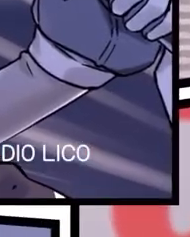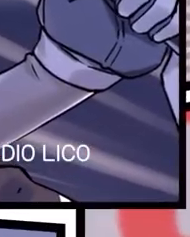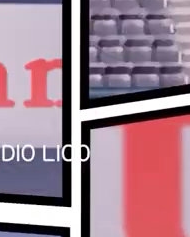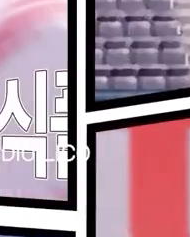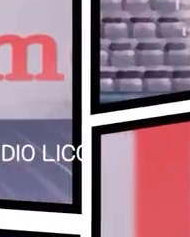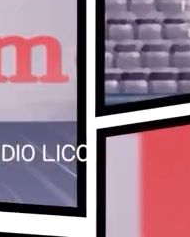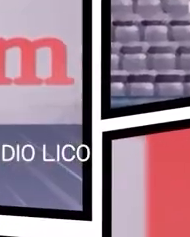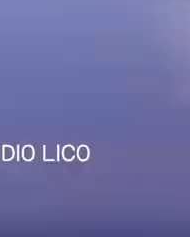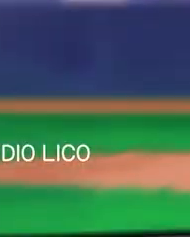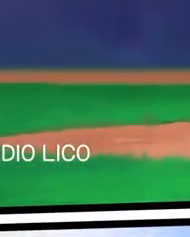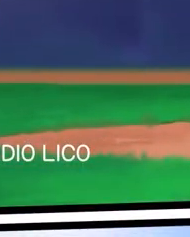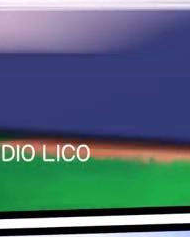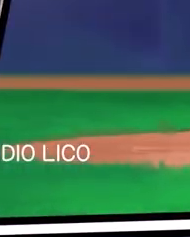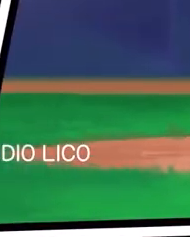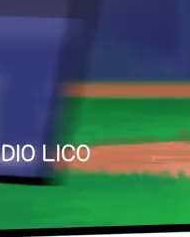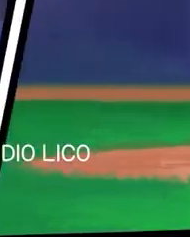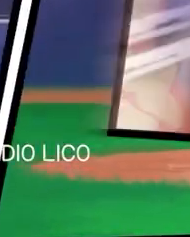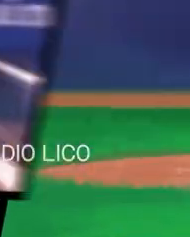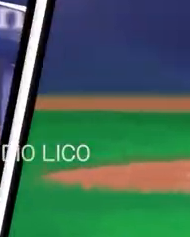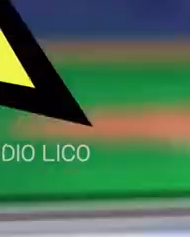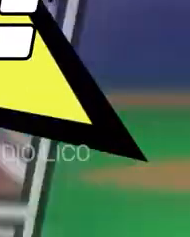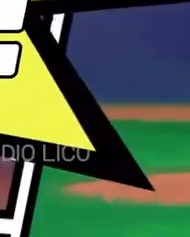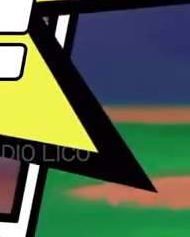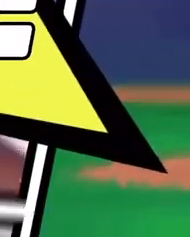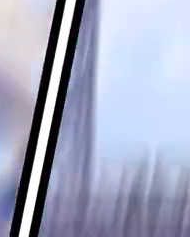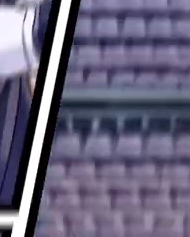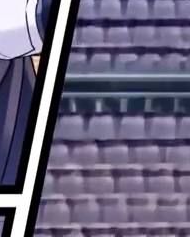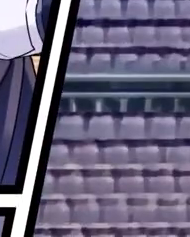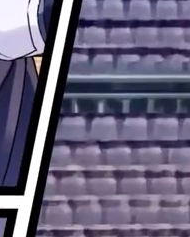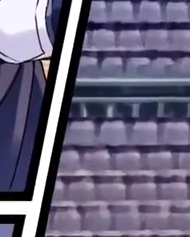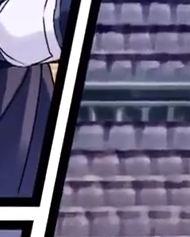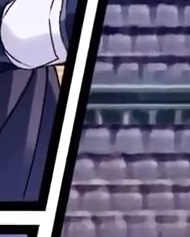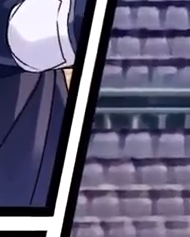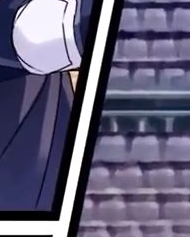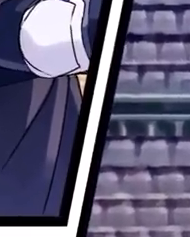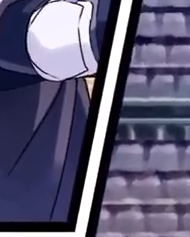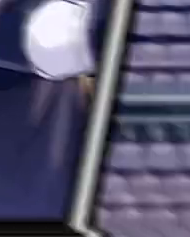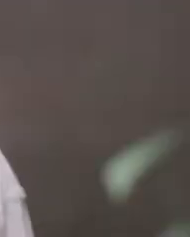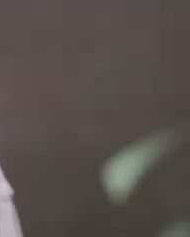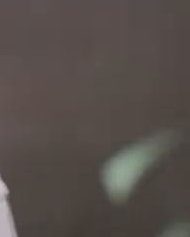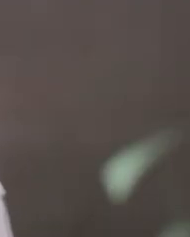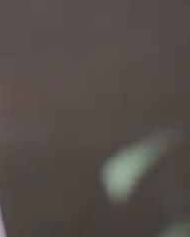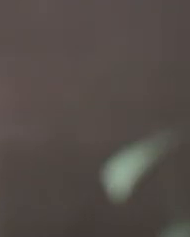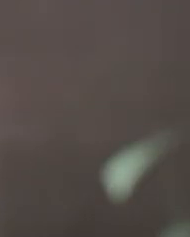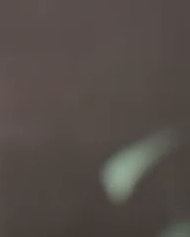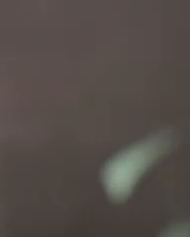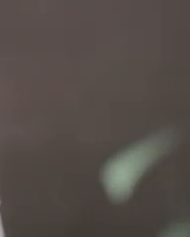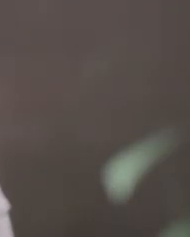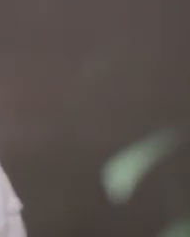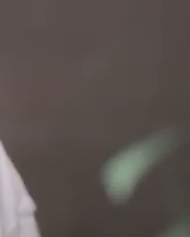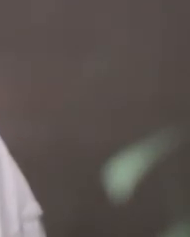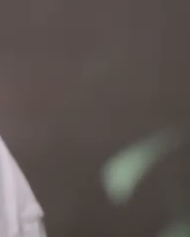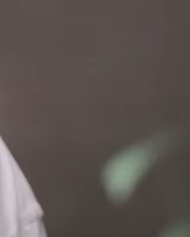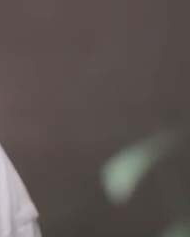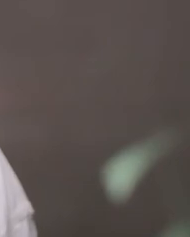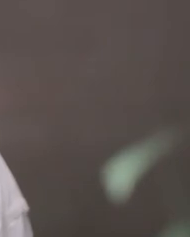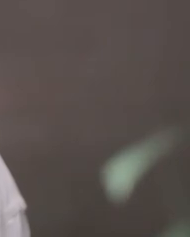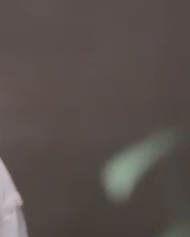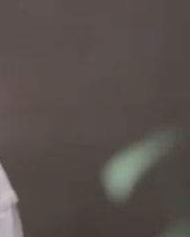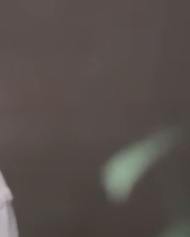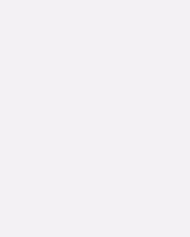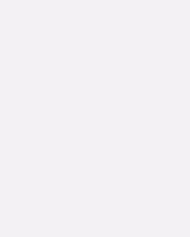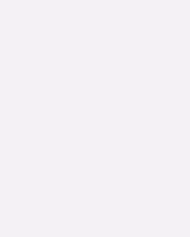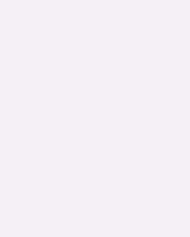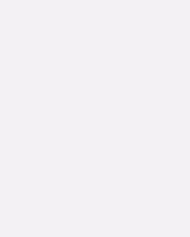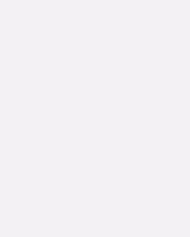정정당당한 독자라면 이런 재미 충분해. 독자의 공식 플랫폼 이용, 작가의 짜릿한 웹툰 무대를